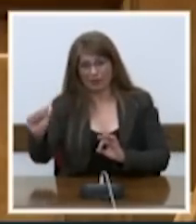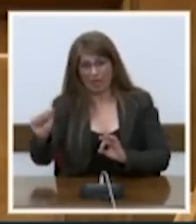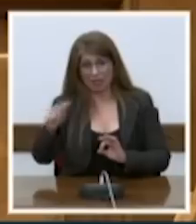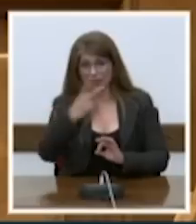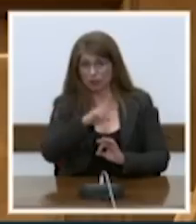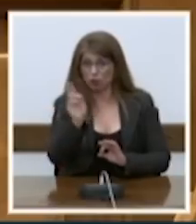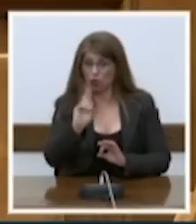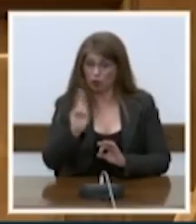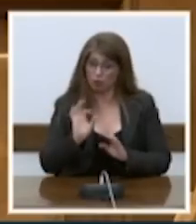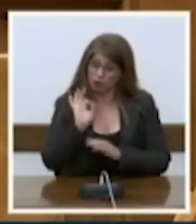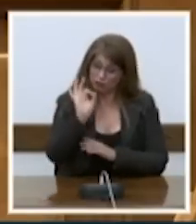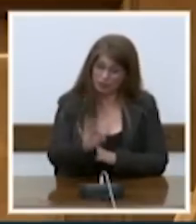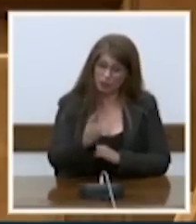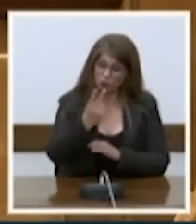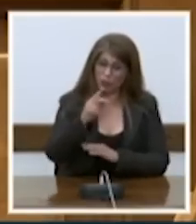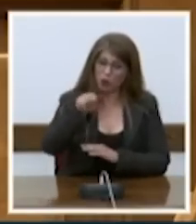ρυθμός φτάσει στο